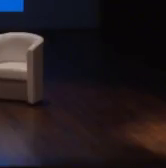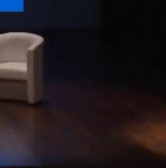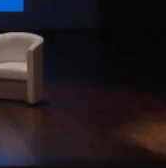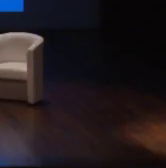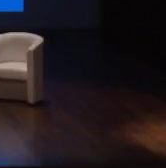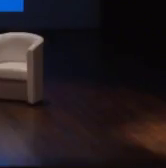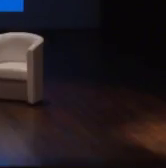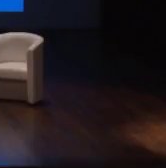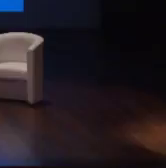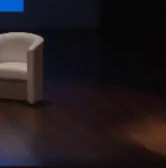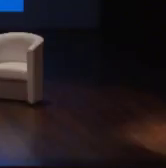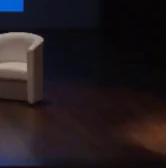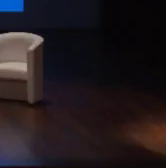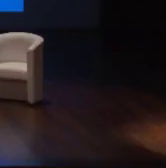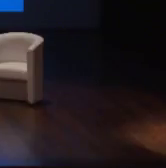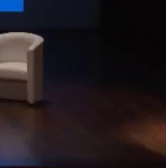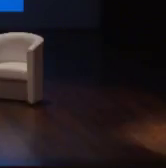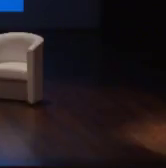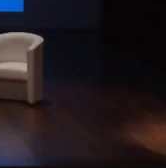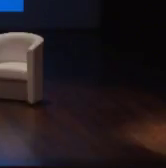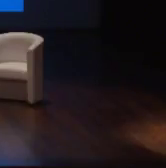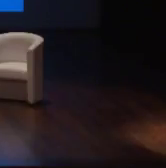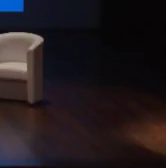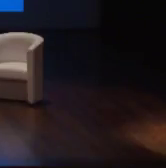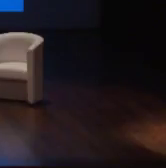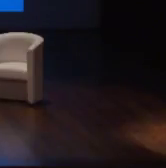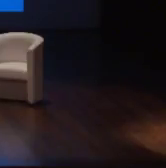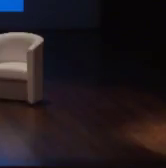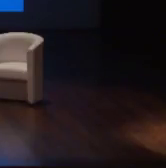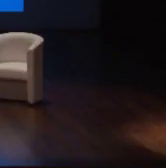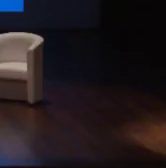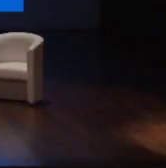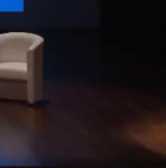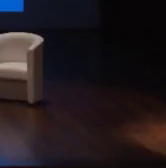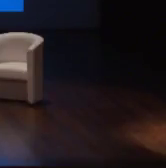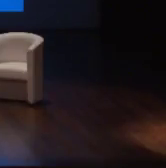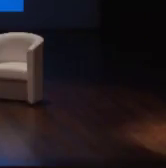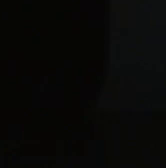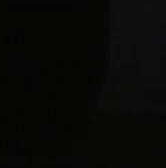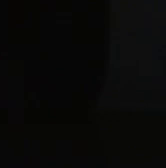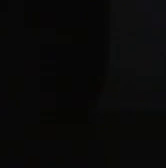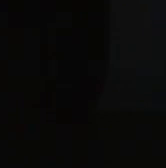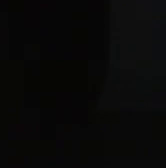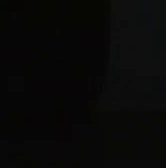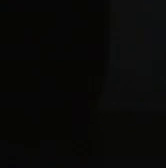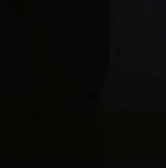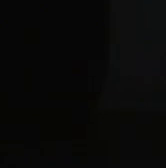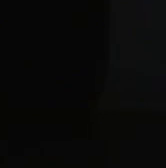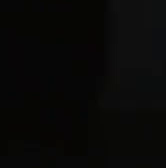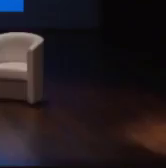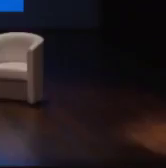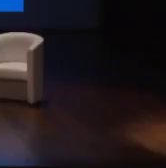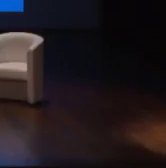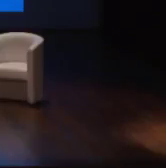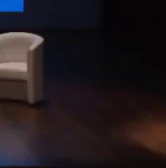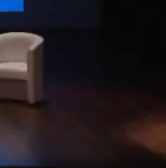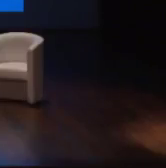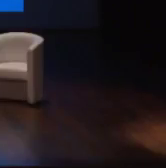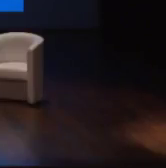Nós ouviremos agora wir hören jetzt den Bürgermeister von Canoas, Herrn Luiz Carlos Busato.